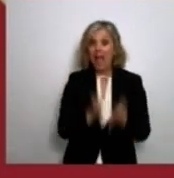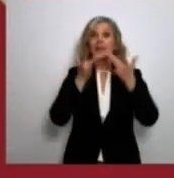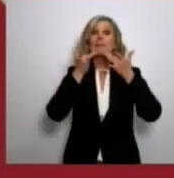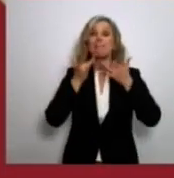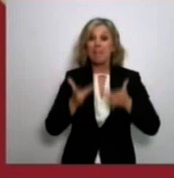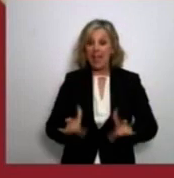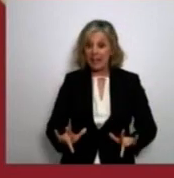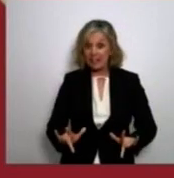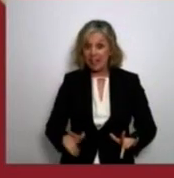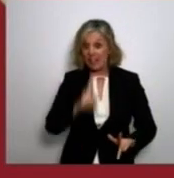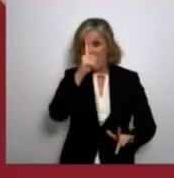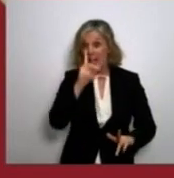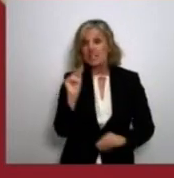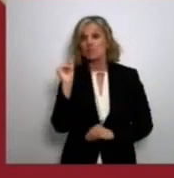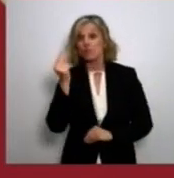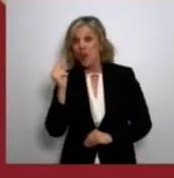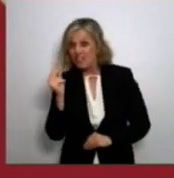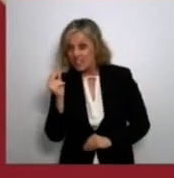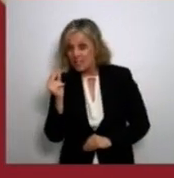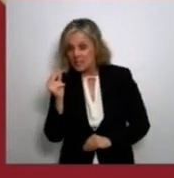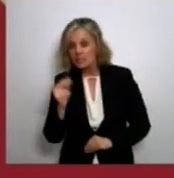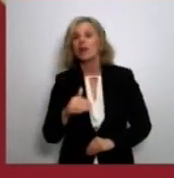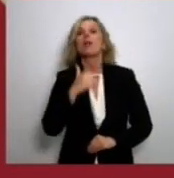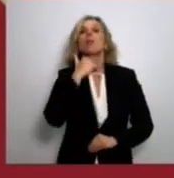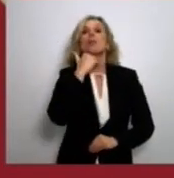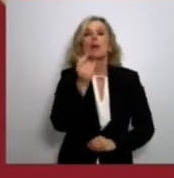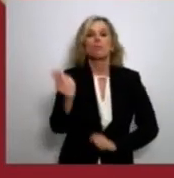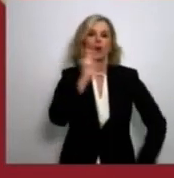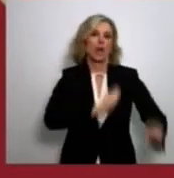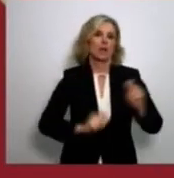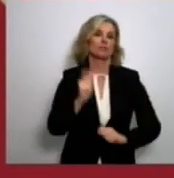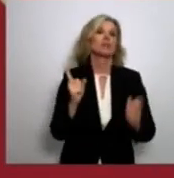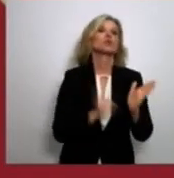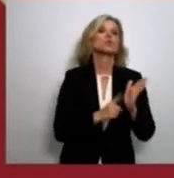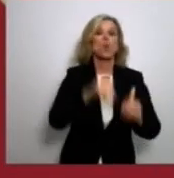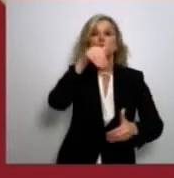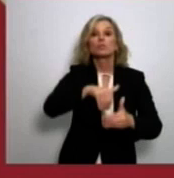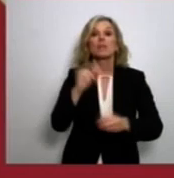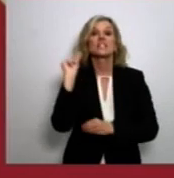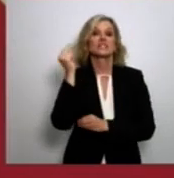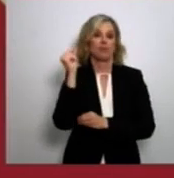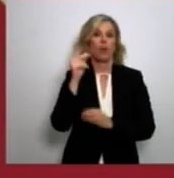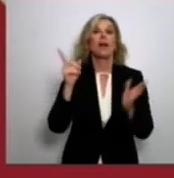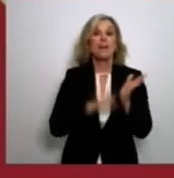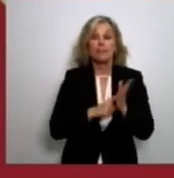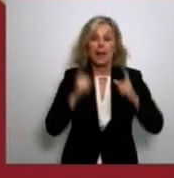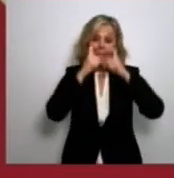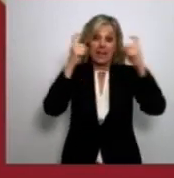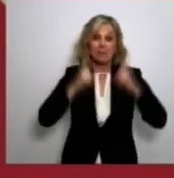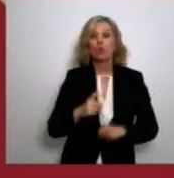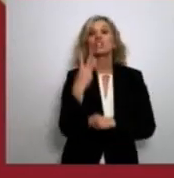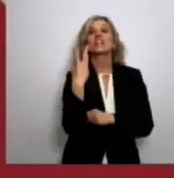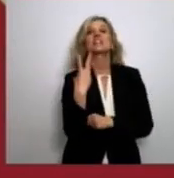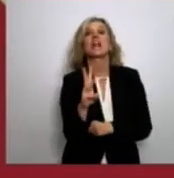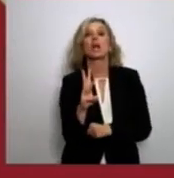κάθε 29 ημέρες, η Βουλή δεν θα μπορούσε να νομοθετήσει για όσο θα υπήρχαν βουλευτές για να παραιτούνται.